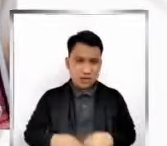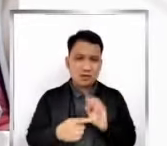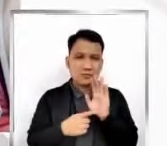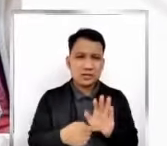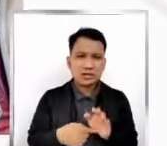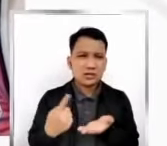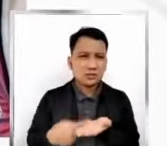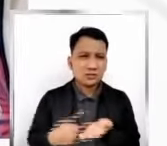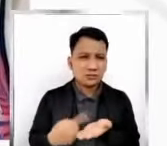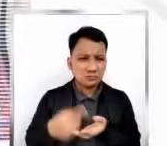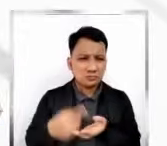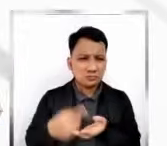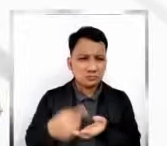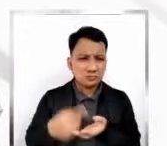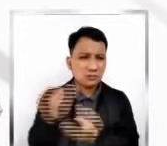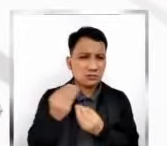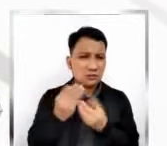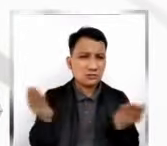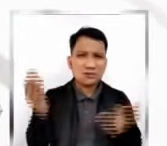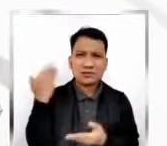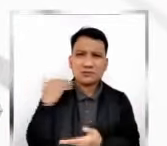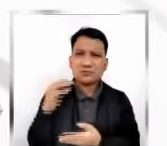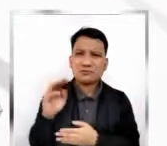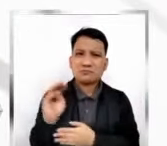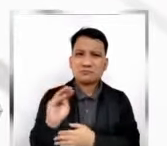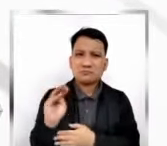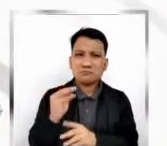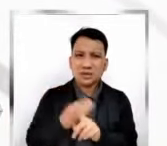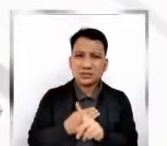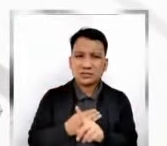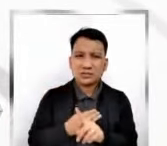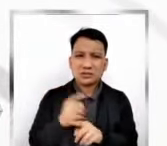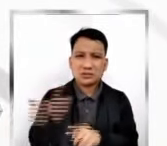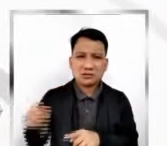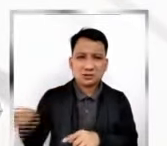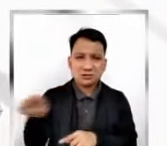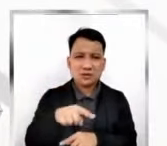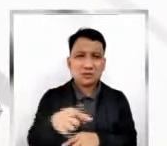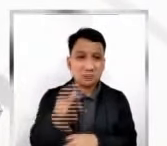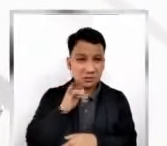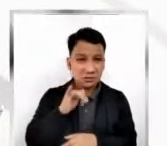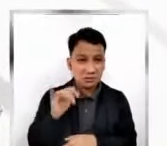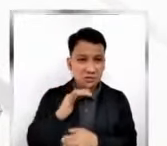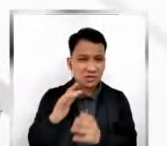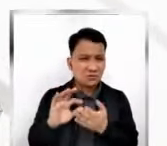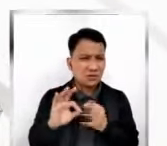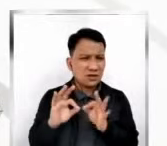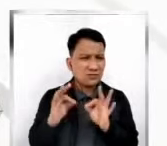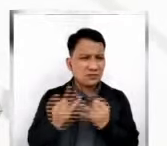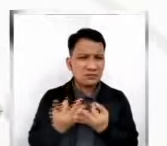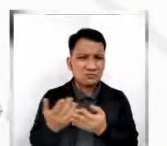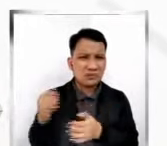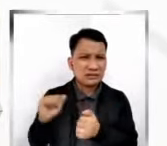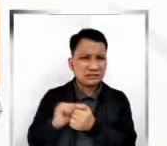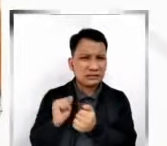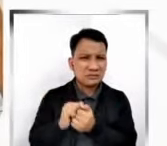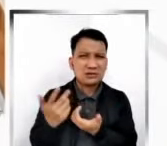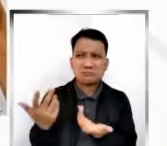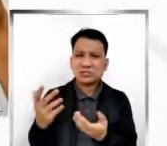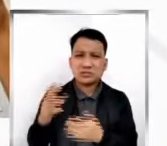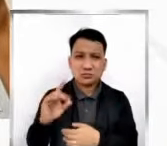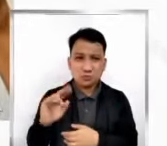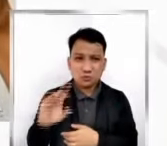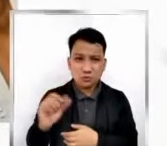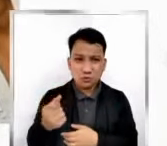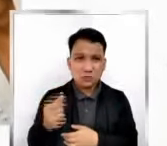Nagpaalam nitong Lunes si Ebeng na makikipag-inuman sa mga kaibigan, kabilang ang matalik na kaibigang si Dugong. Nagka-problema daw sila ng